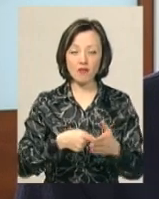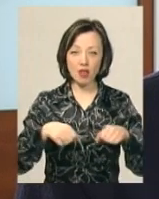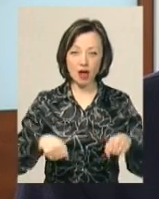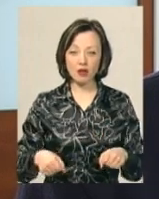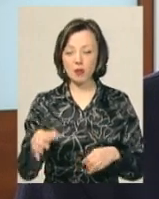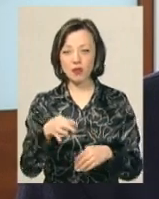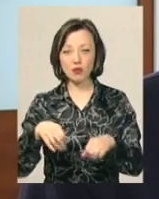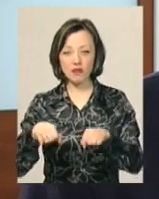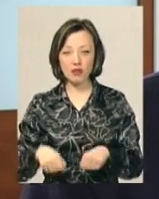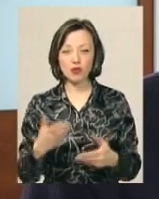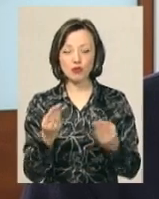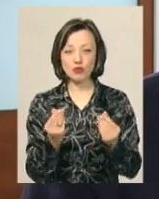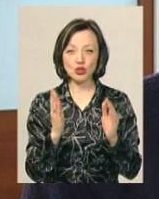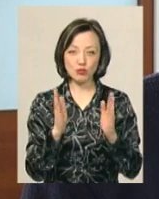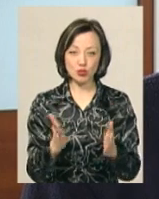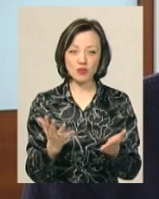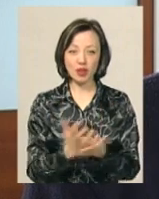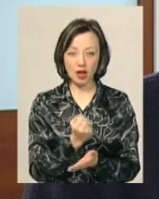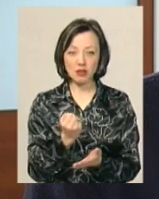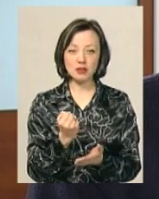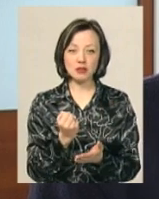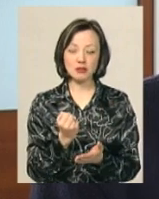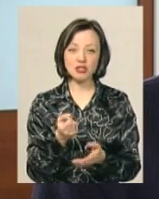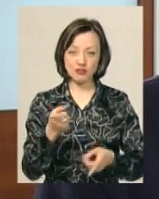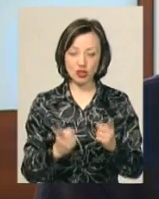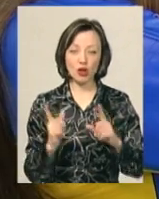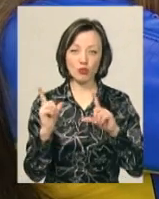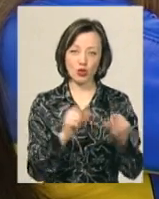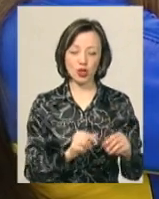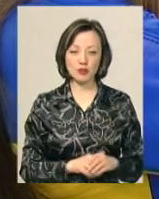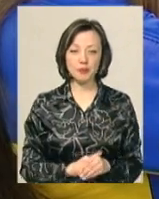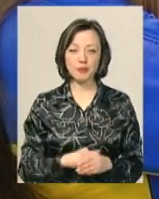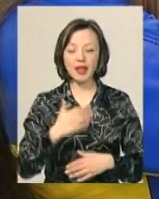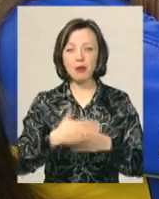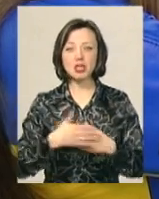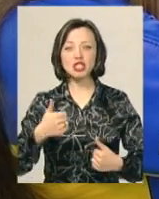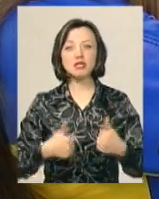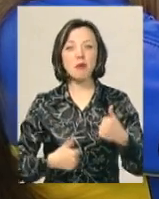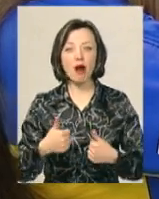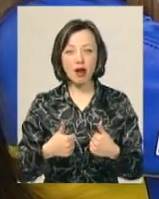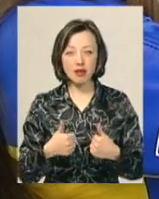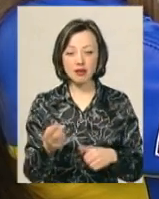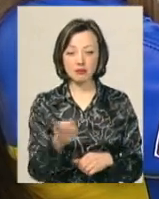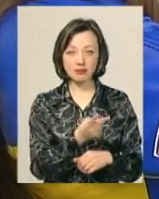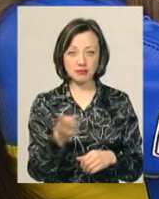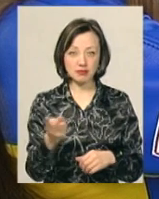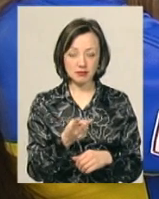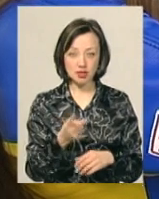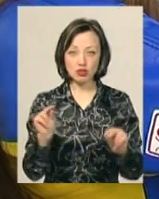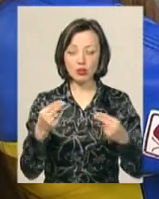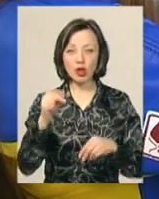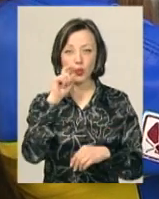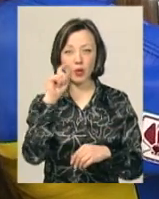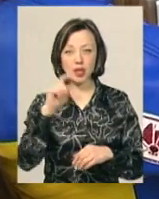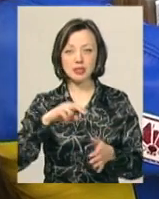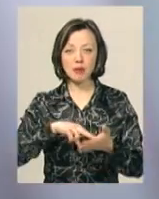з обласною владою, якщо кошти будуть віднайдені, звичайно, вони поїдуть. Найближчі ж змагання для Дениса Баблюка і Христини Гілевич – чемпіонат